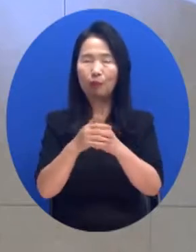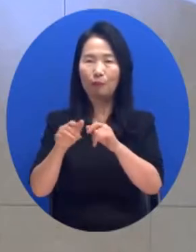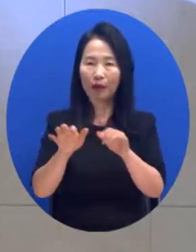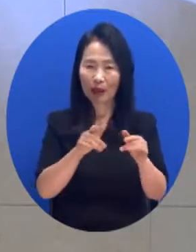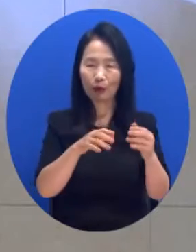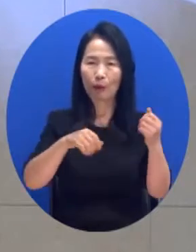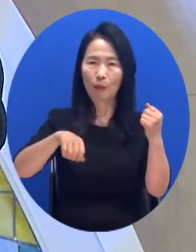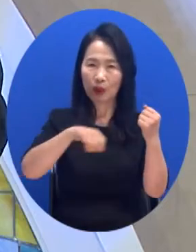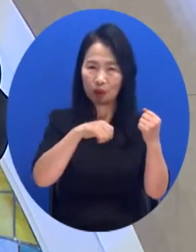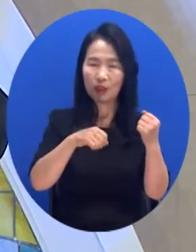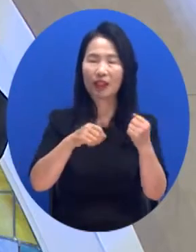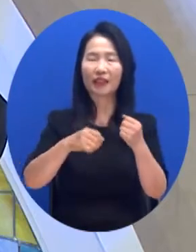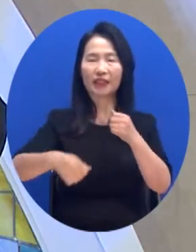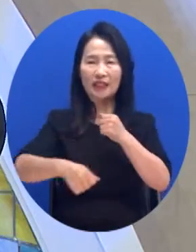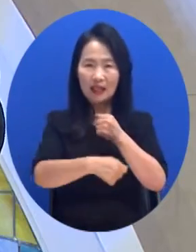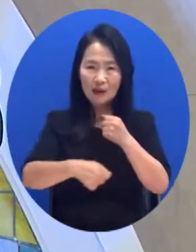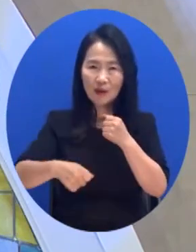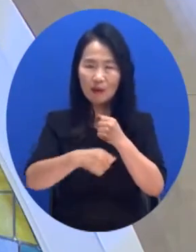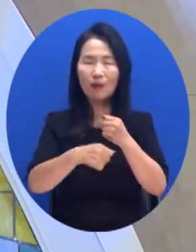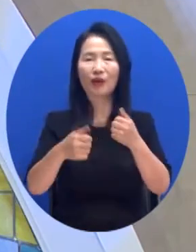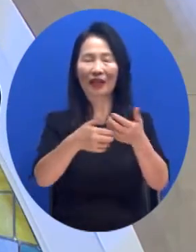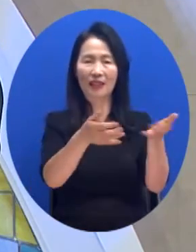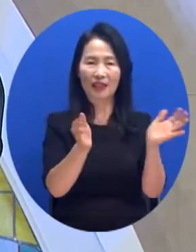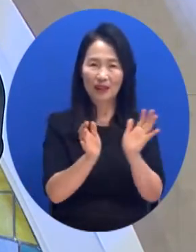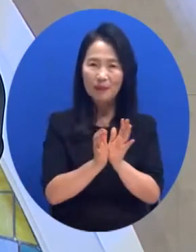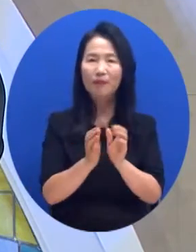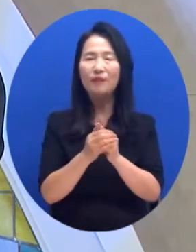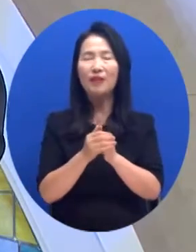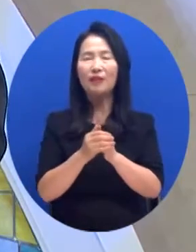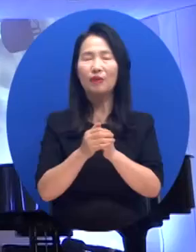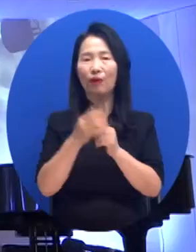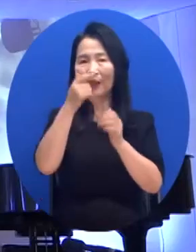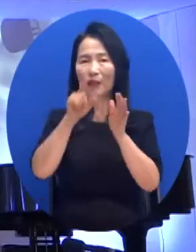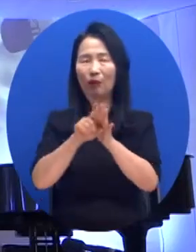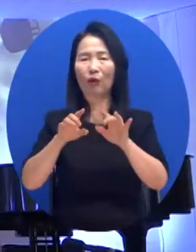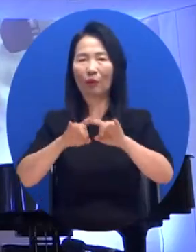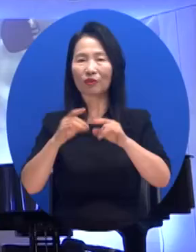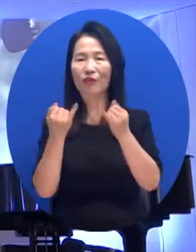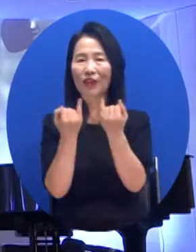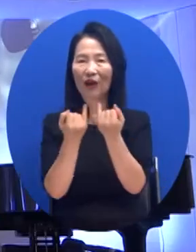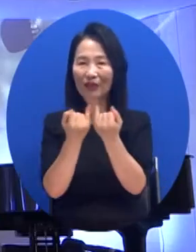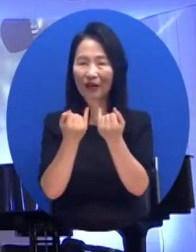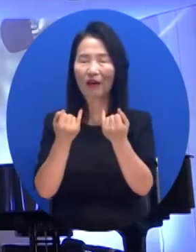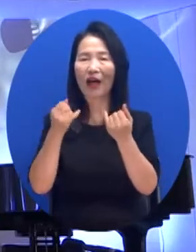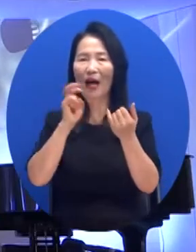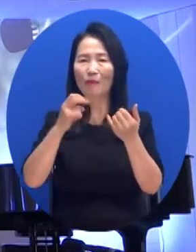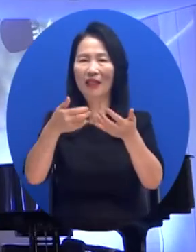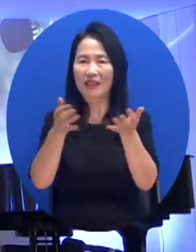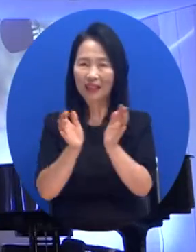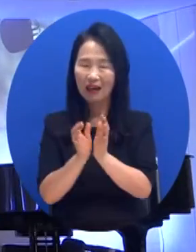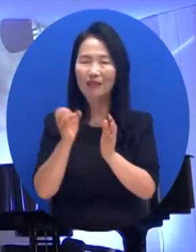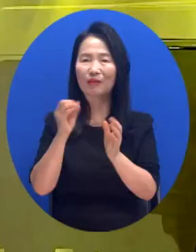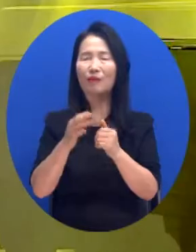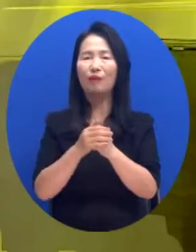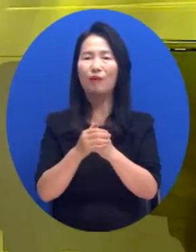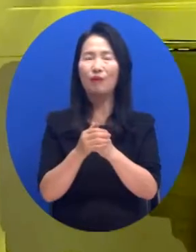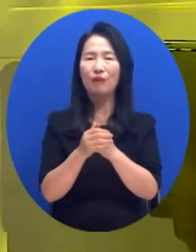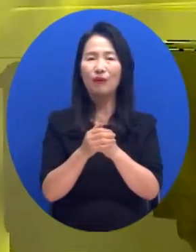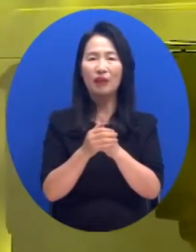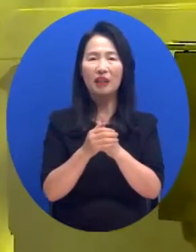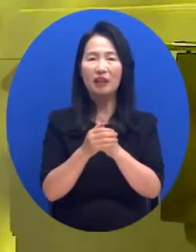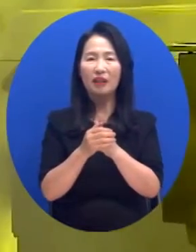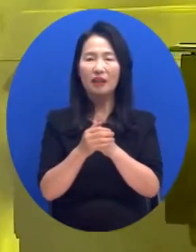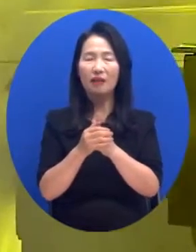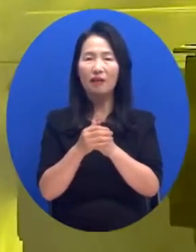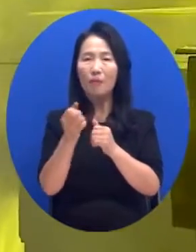바이올린, 첼로로 채워진 트리니티 트리오, 그리고 CTS 여성 합창단, 색소폰 앙상블, 파페라 그룹인